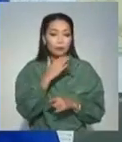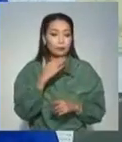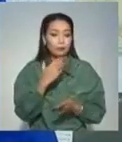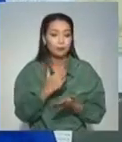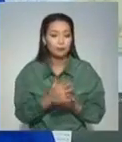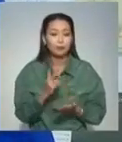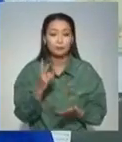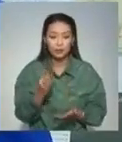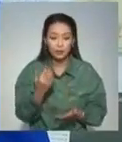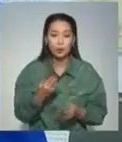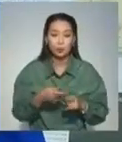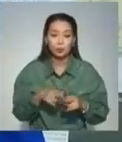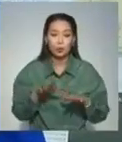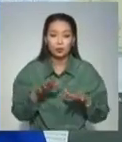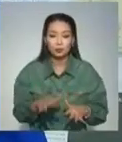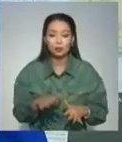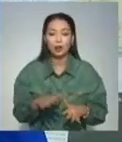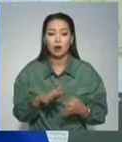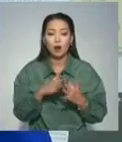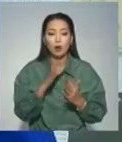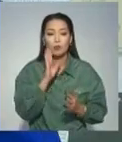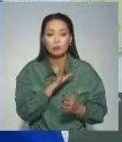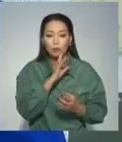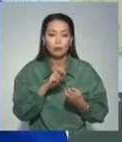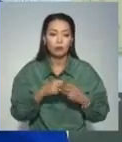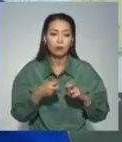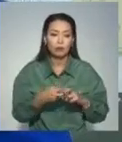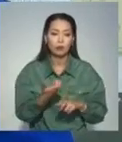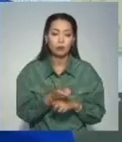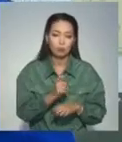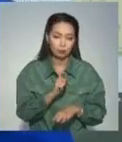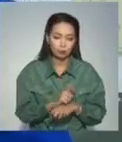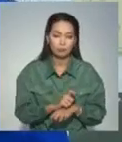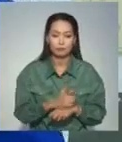Бірақ бұл жерде ауыл әйелдерінің мәселесі өте өткір тұр.